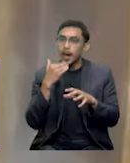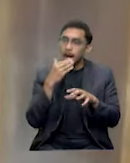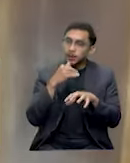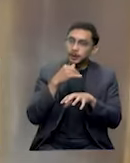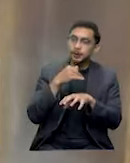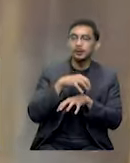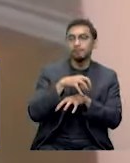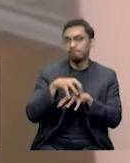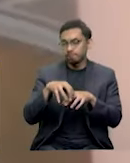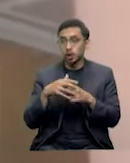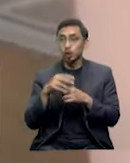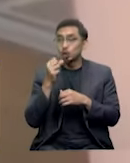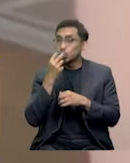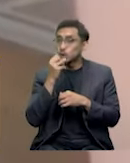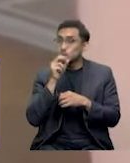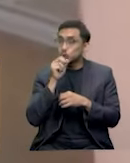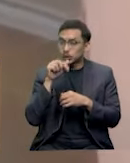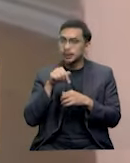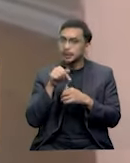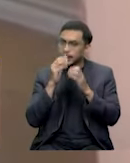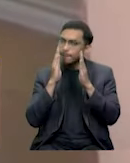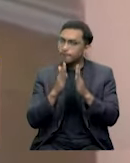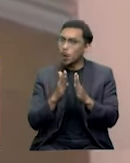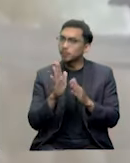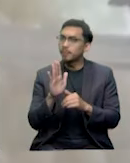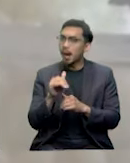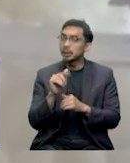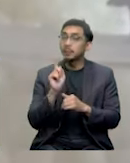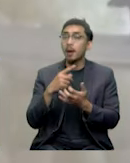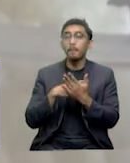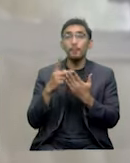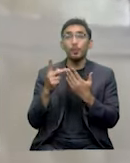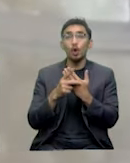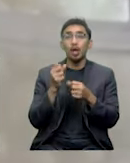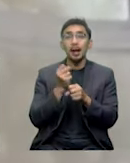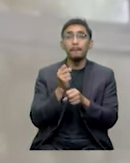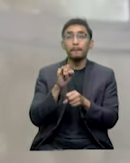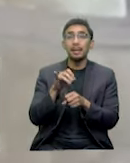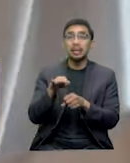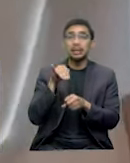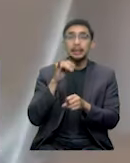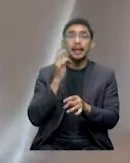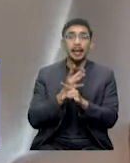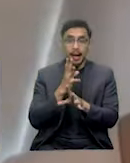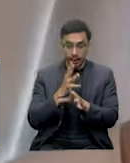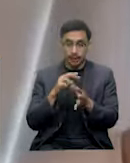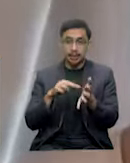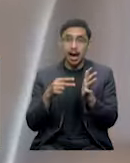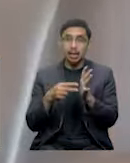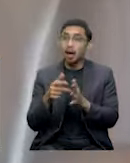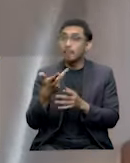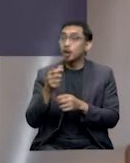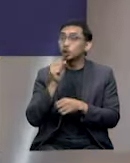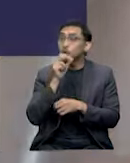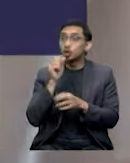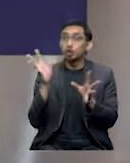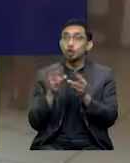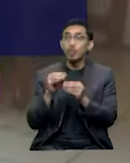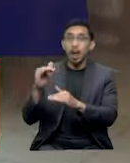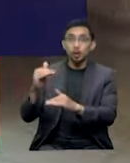lagi jadi sorotan nih, karena untuk program makan bergizi gratis ini tentu butuh stok susu dalam jumlah besar.